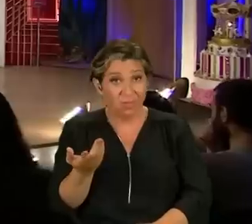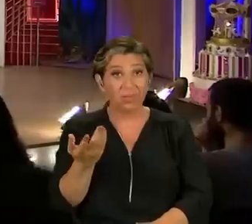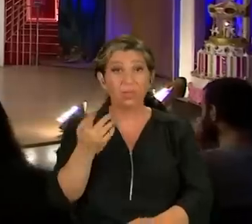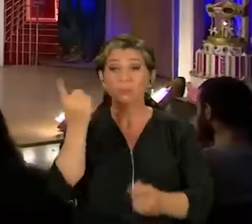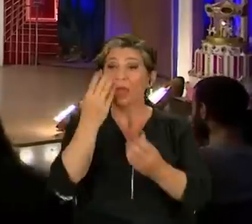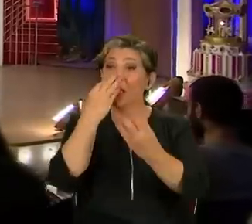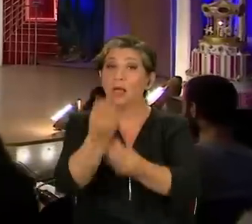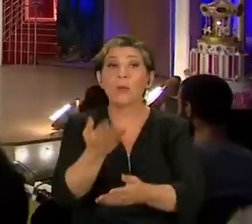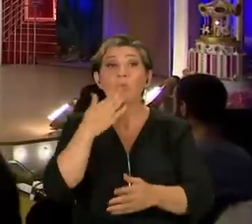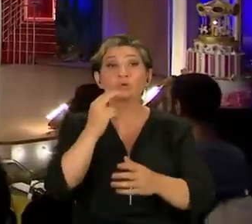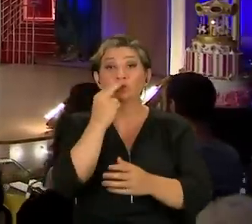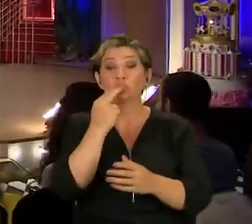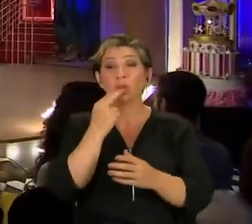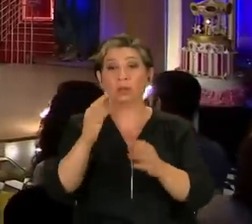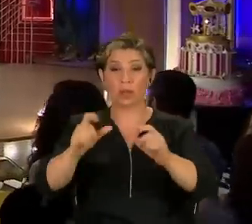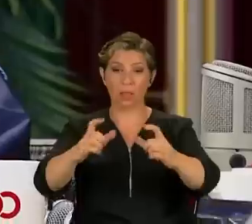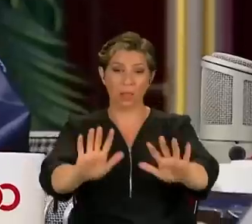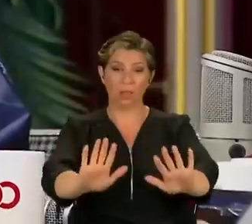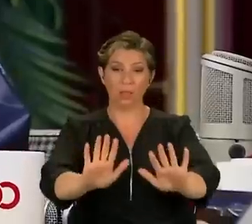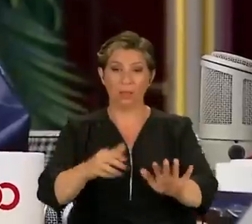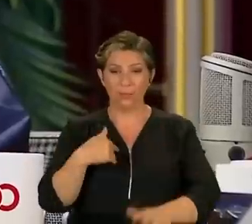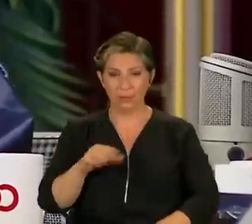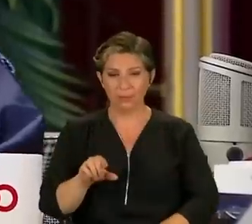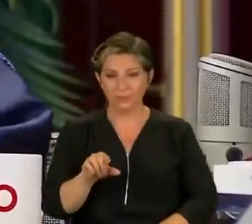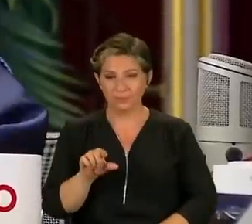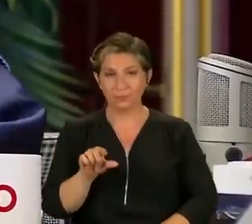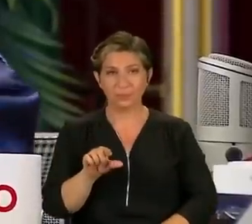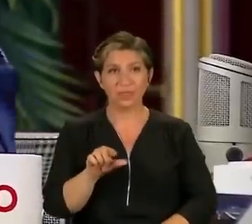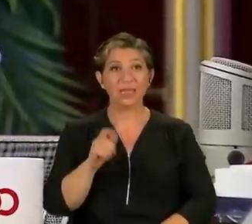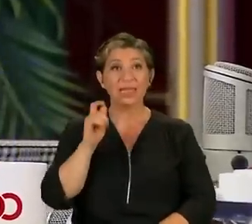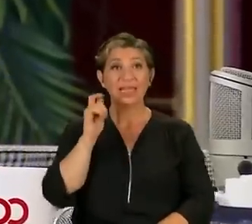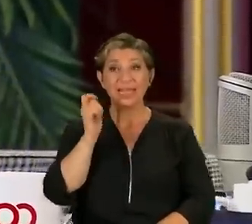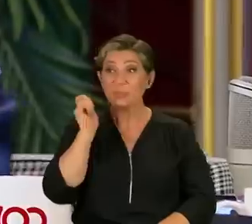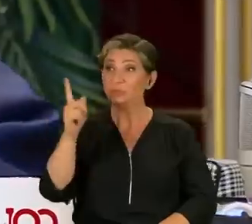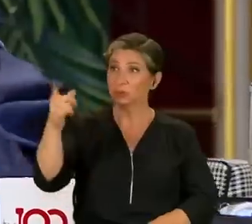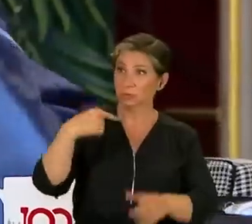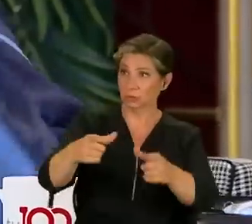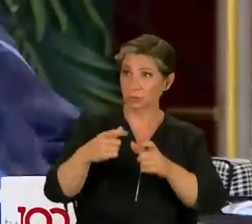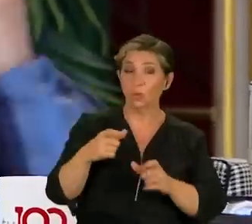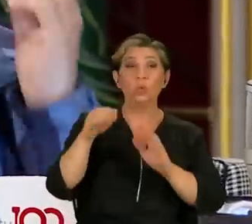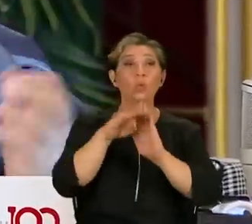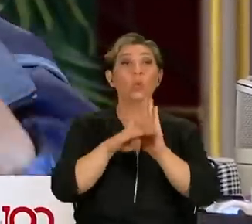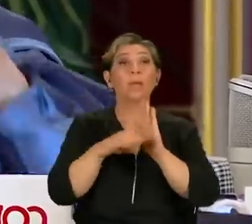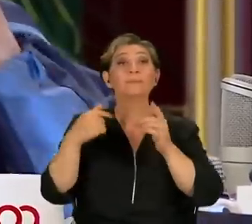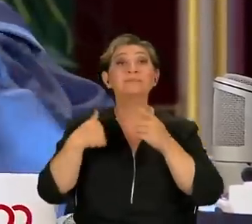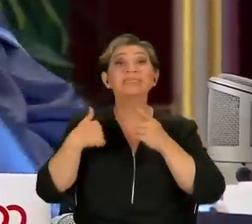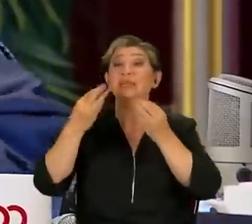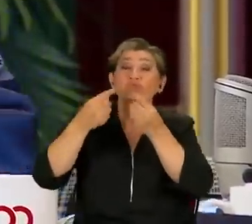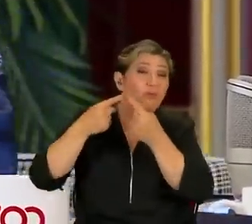şey ikram etmeden çikolatalar orada duruyor. Elim gidiyor. İlla o sana ikram. Yani kurallar